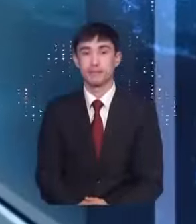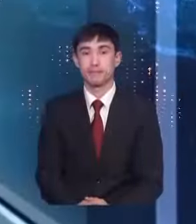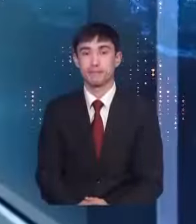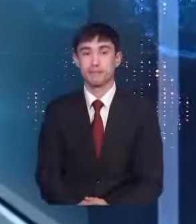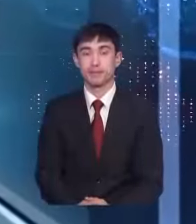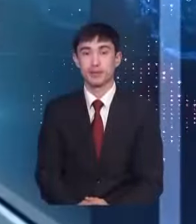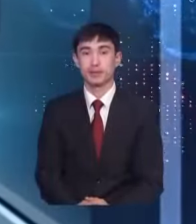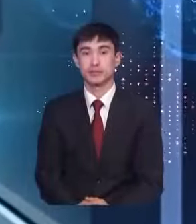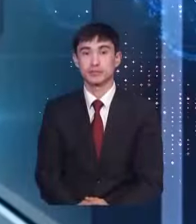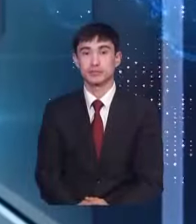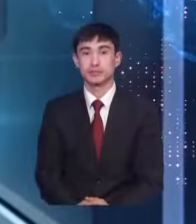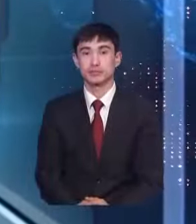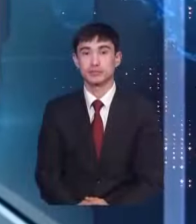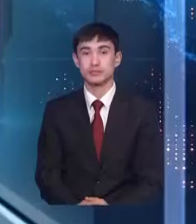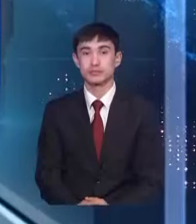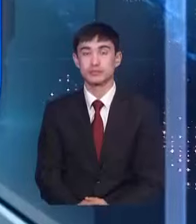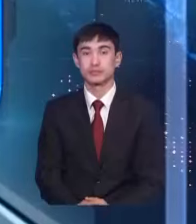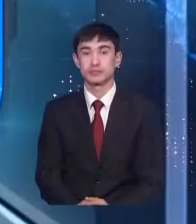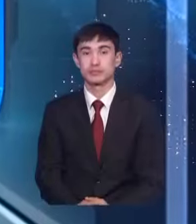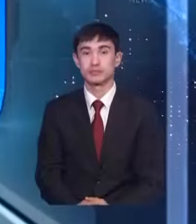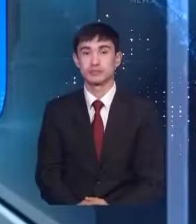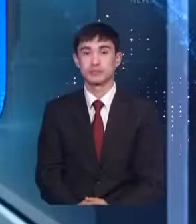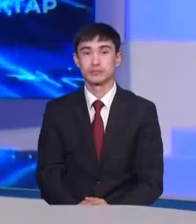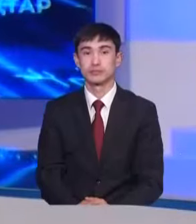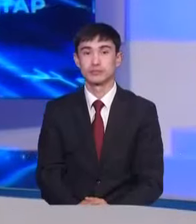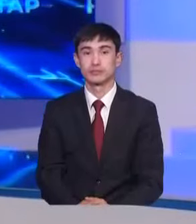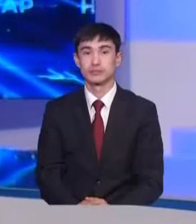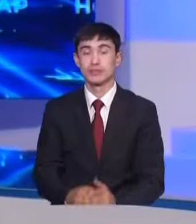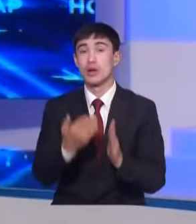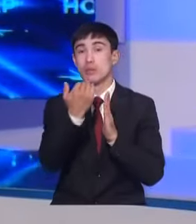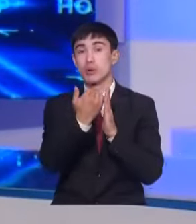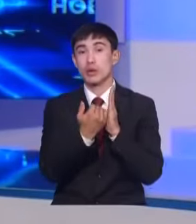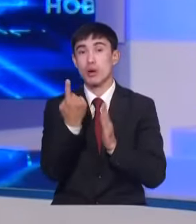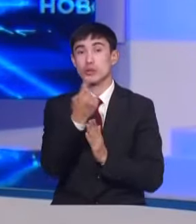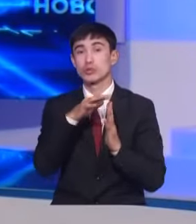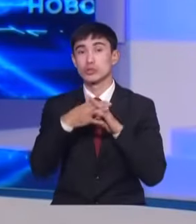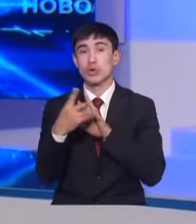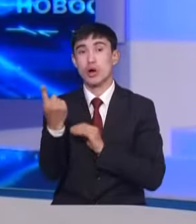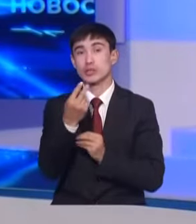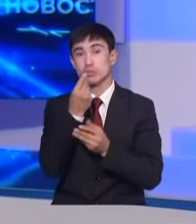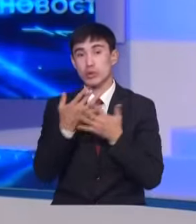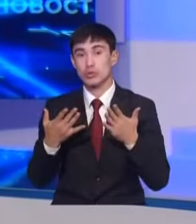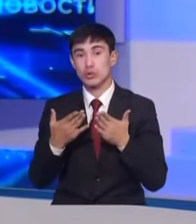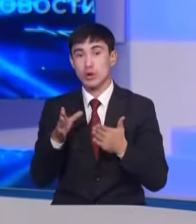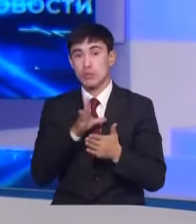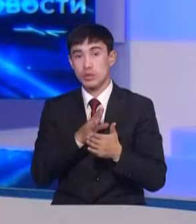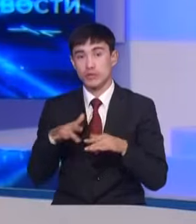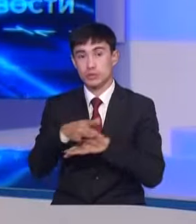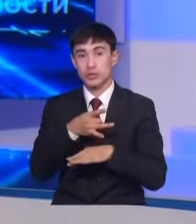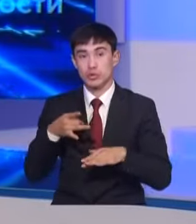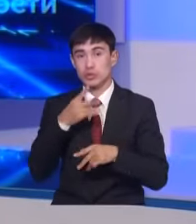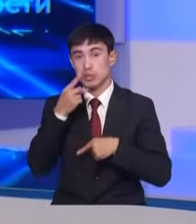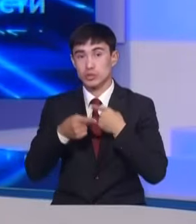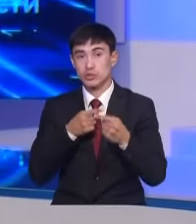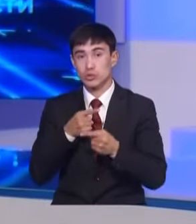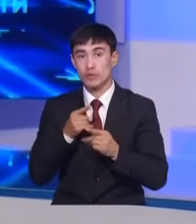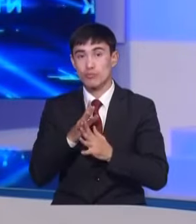аева телерадиокомпания тсу программа Одно село один продукт ставшая в нашем регионе